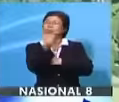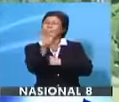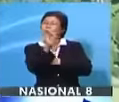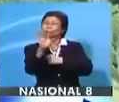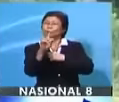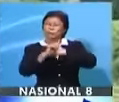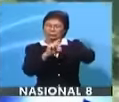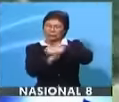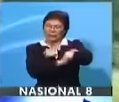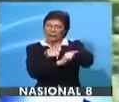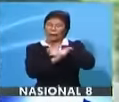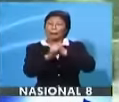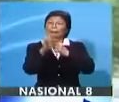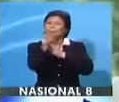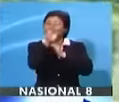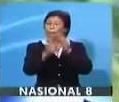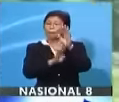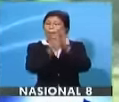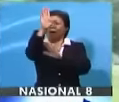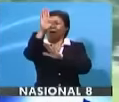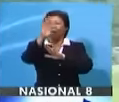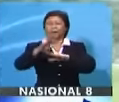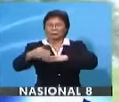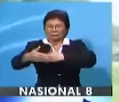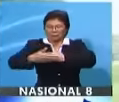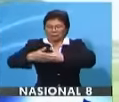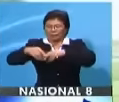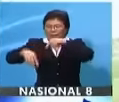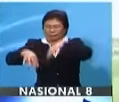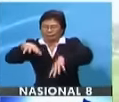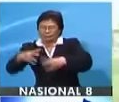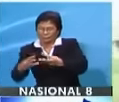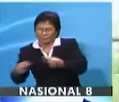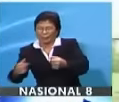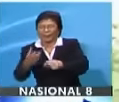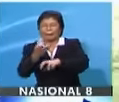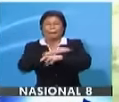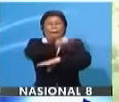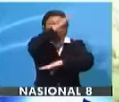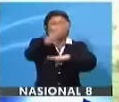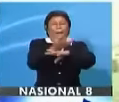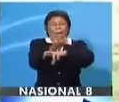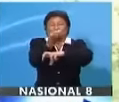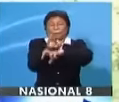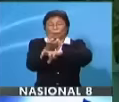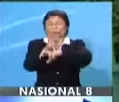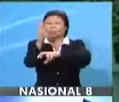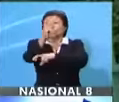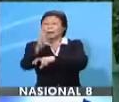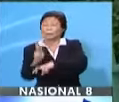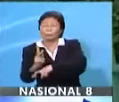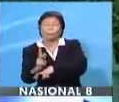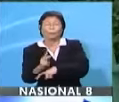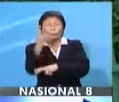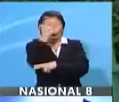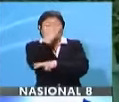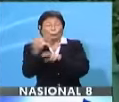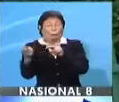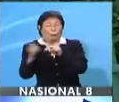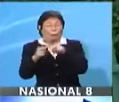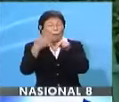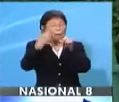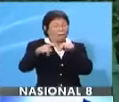taman awam yang dibangunkan di kawasan paya berhampiran kaki Bukit Batu Kapur. Keunikan dan keindahannya ditambah